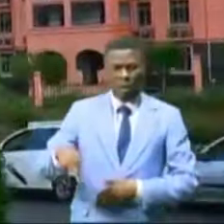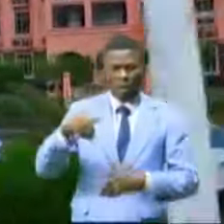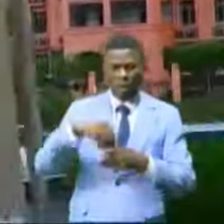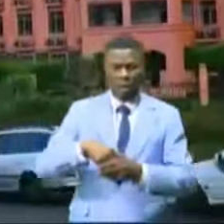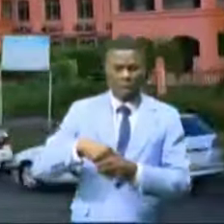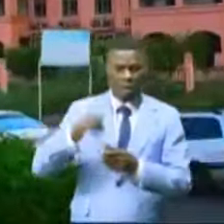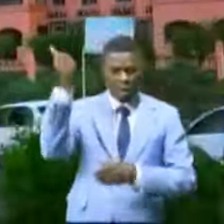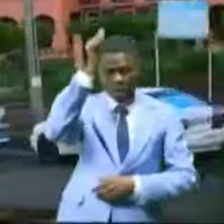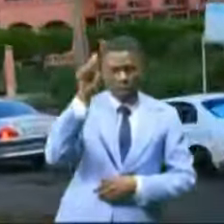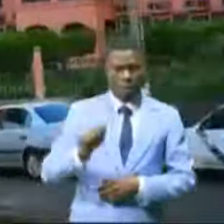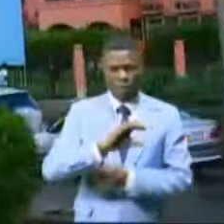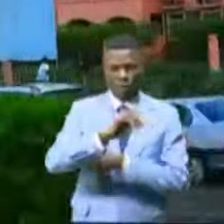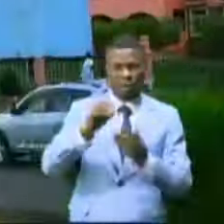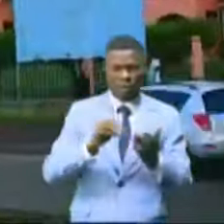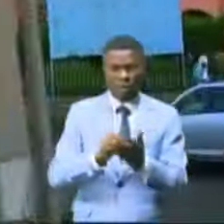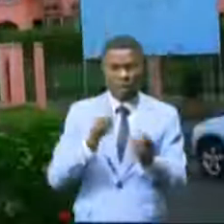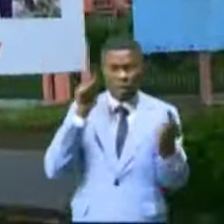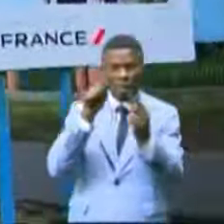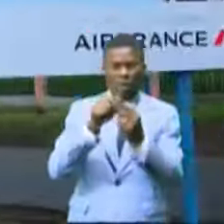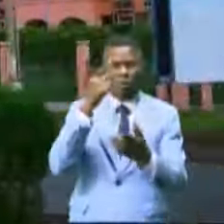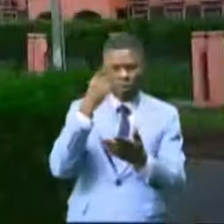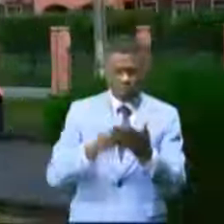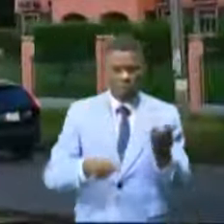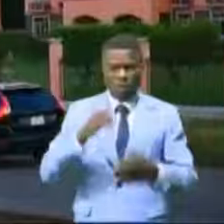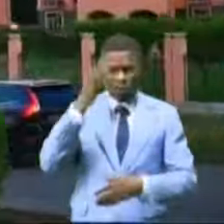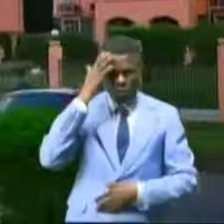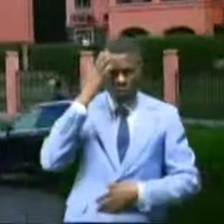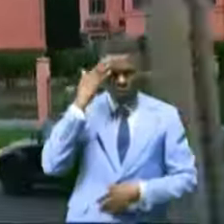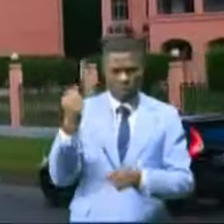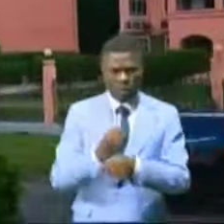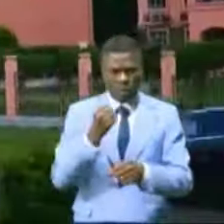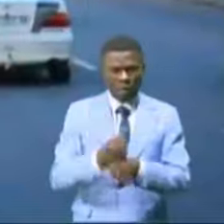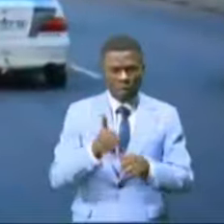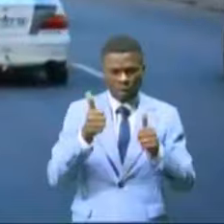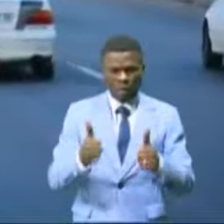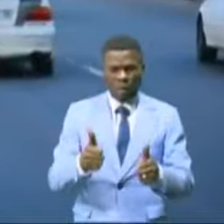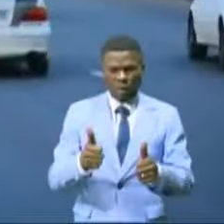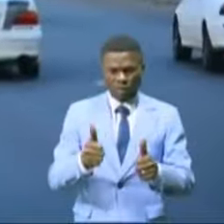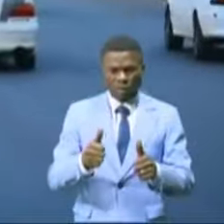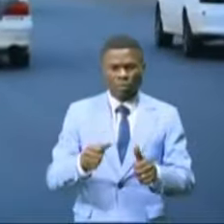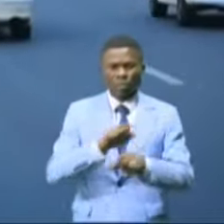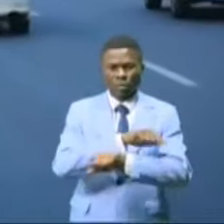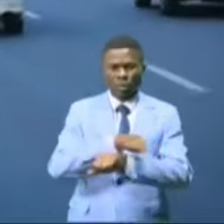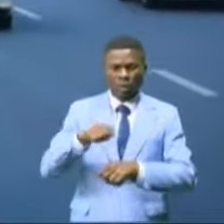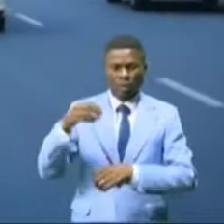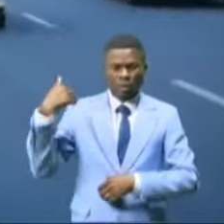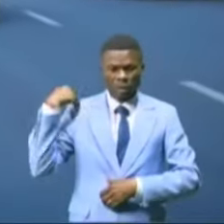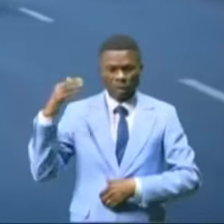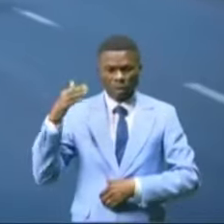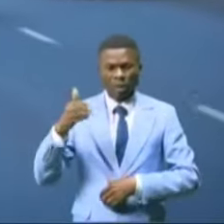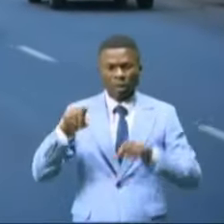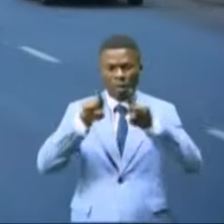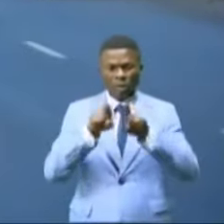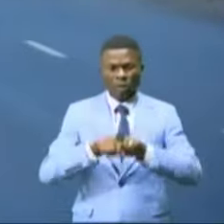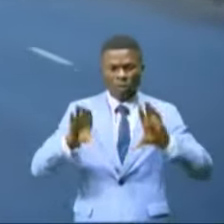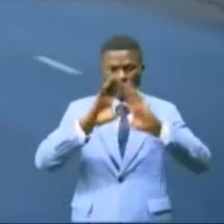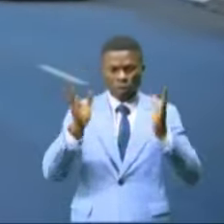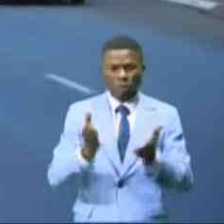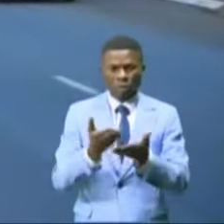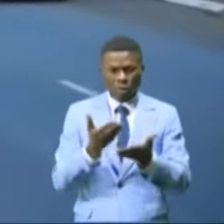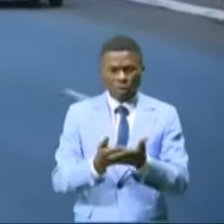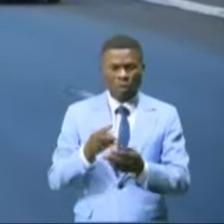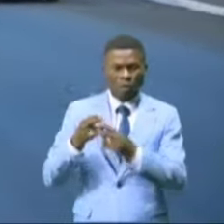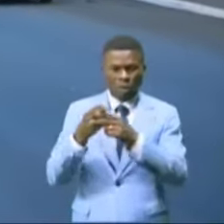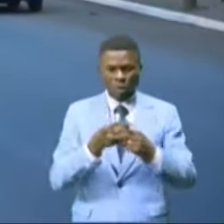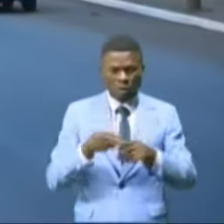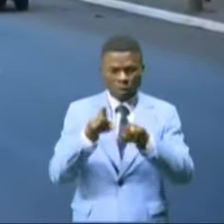Afrique centrale. L'objectif est de s'assurer du bon fonctionnement régulier des institutions de la dite communauté, de